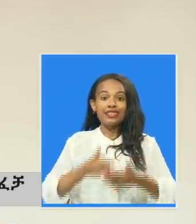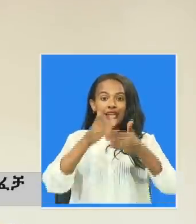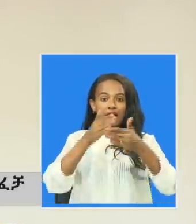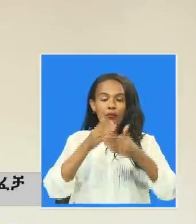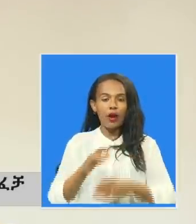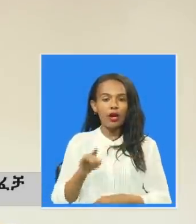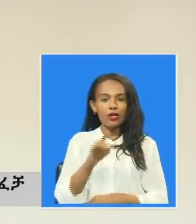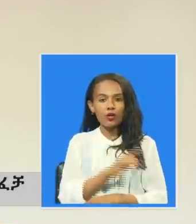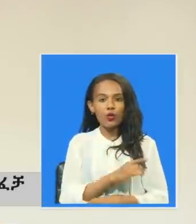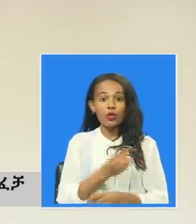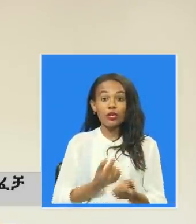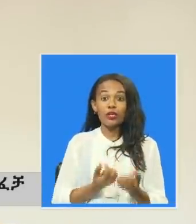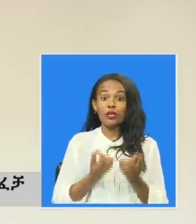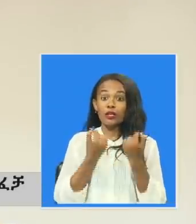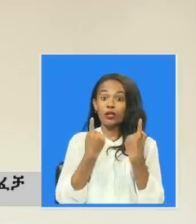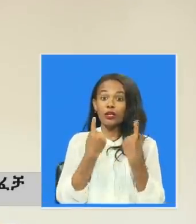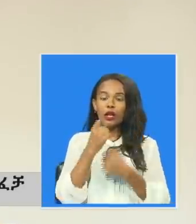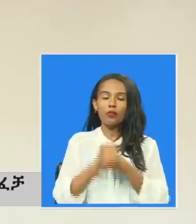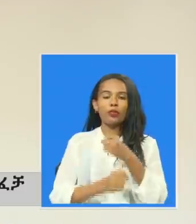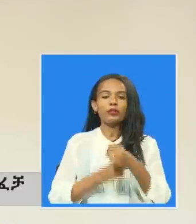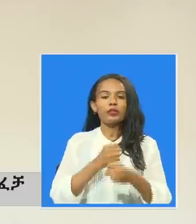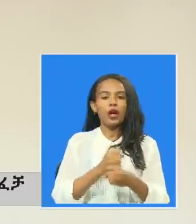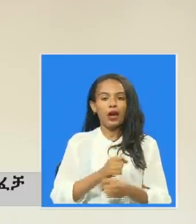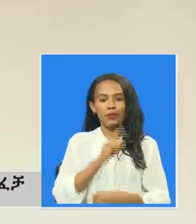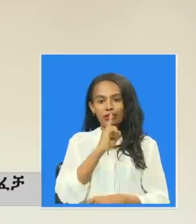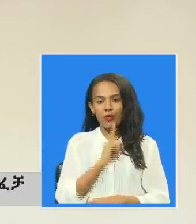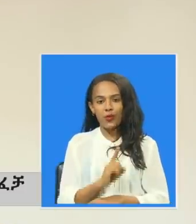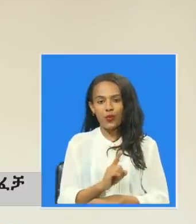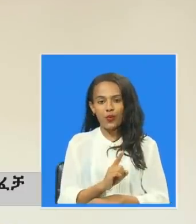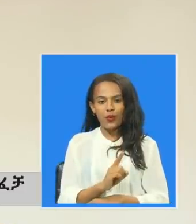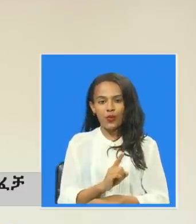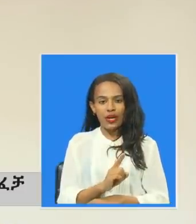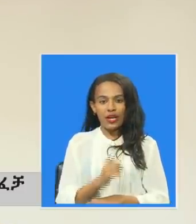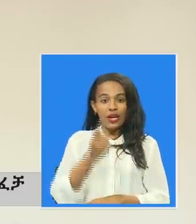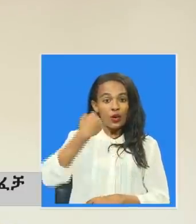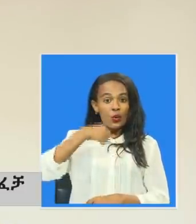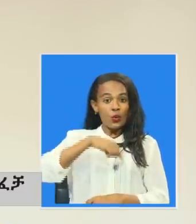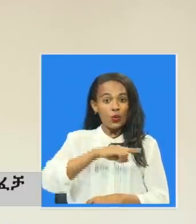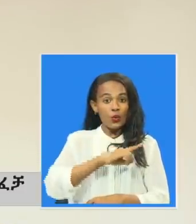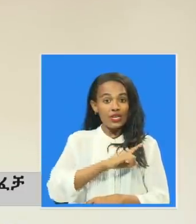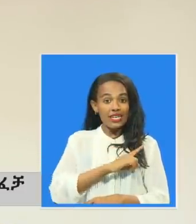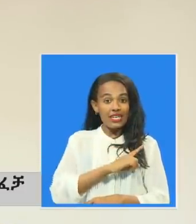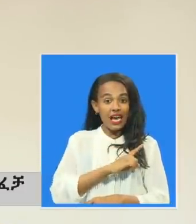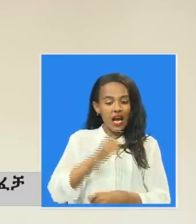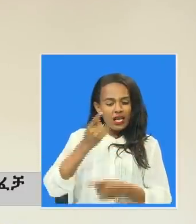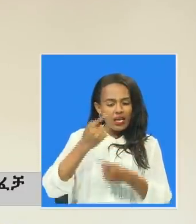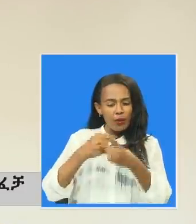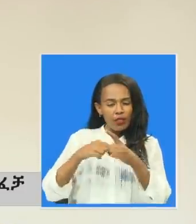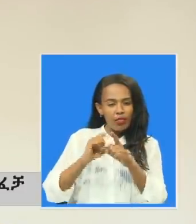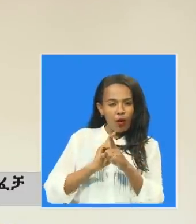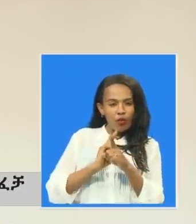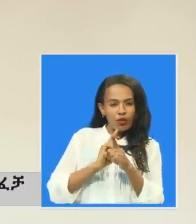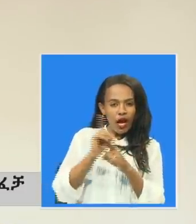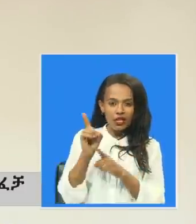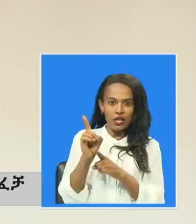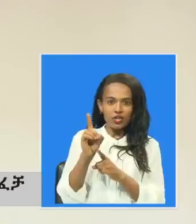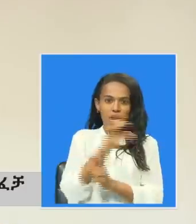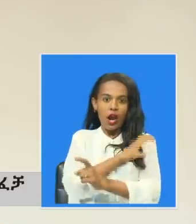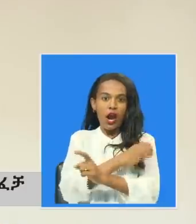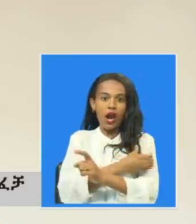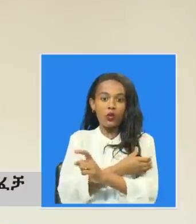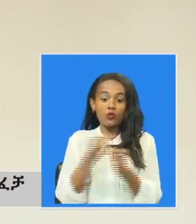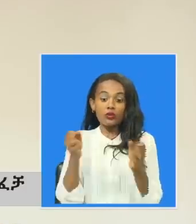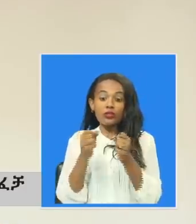እንደሆነ የተረዳንበት አመት ነው። ወደኛ የተወረወረውን ቀስት ኃይሉን